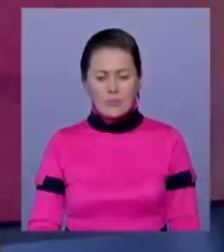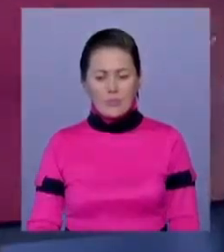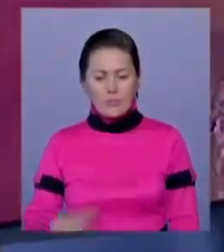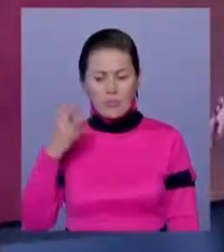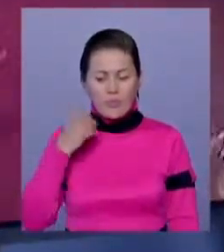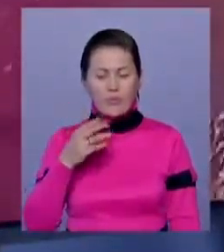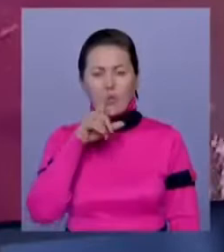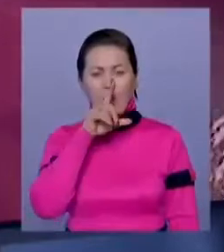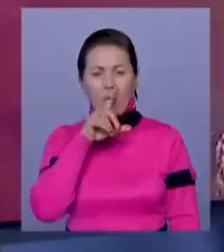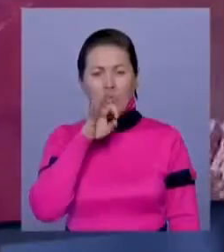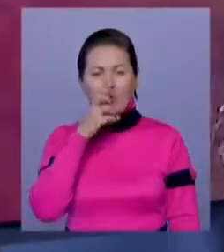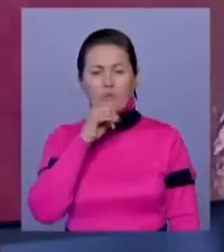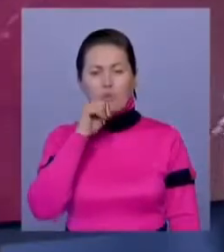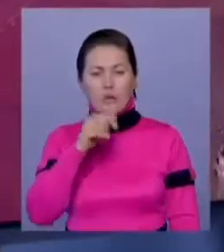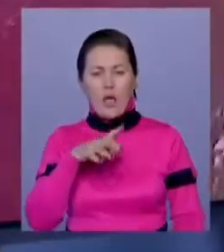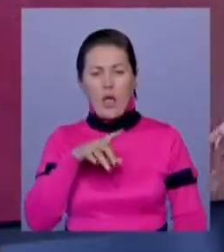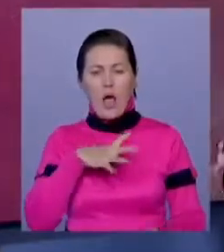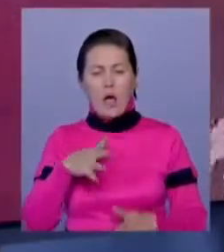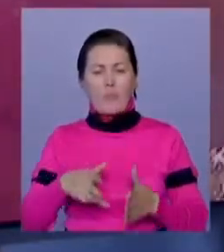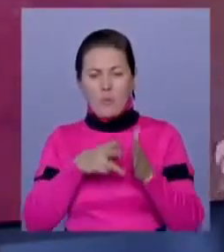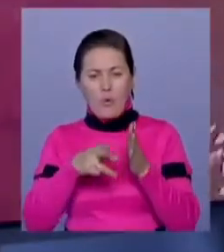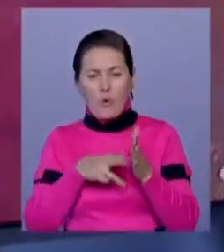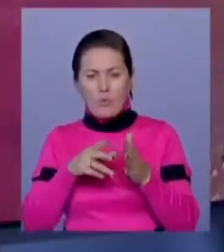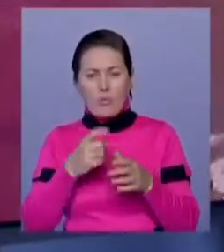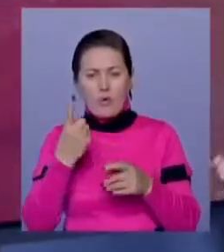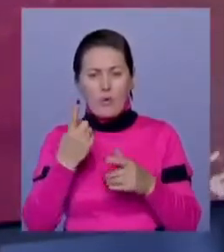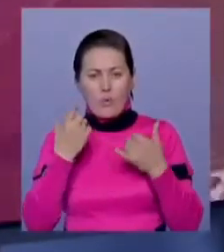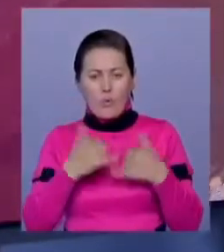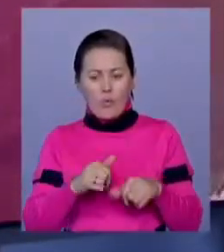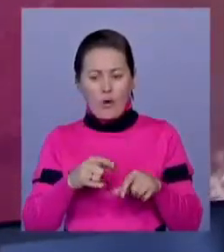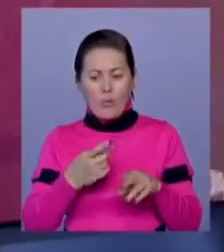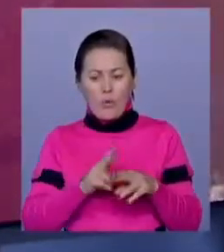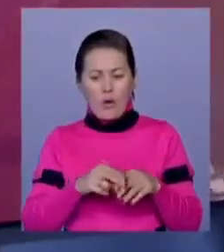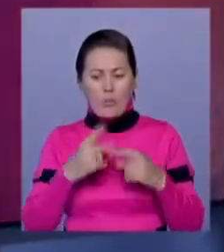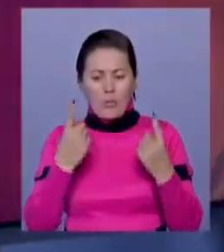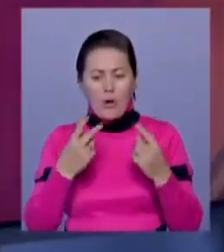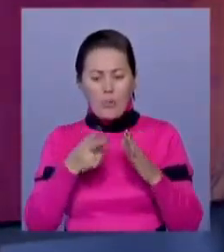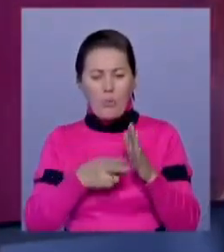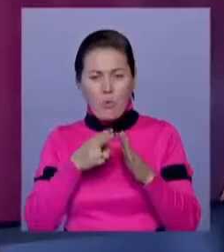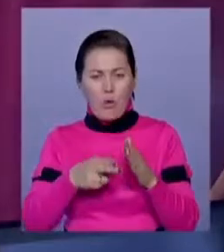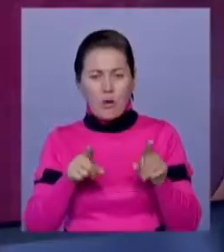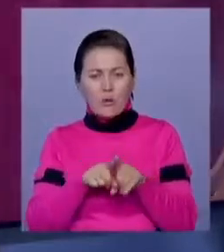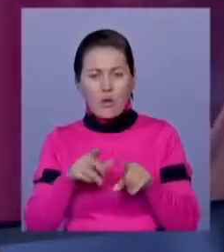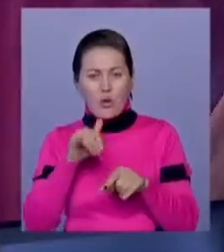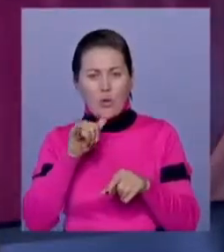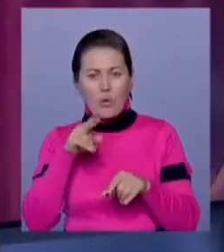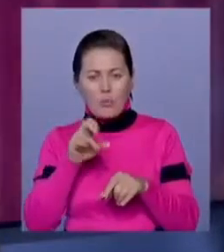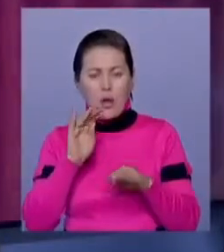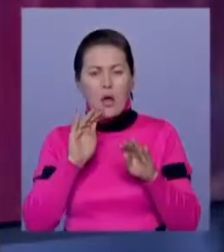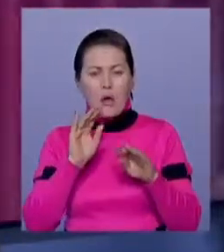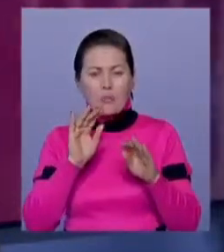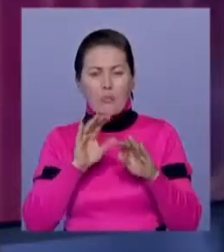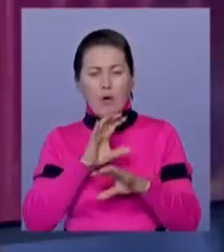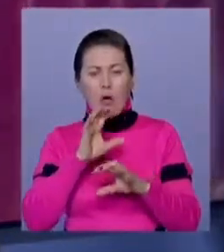Алматы Қостанай пойызының жолаушыларын көліктегі алып бір қазан таңғалдырды. Ірі құс пойыздың тұтас бір купесіне жайғасыпты.